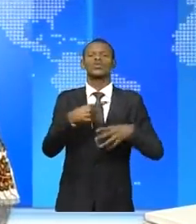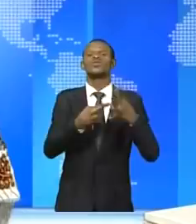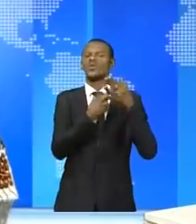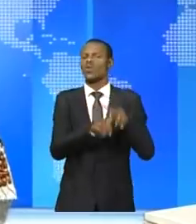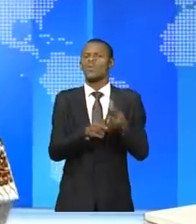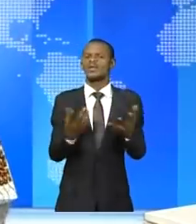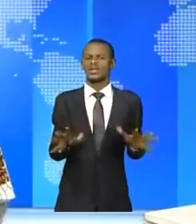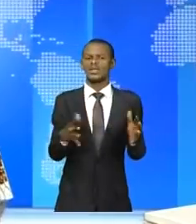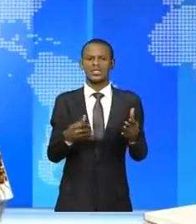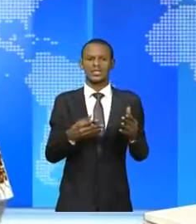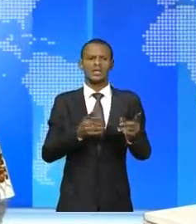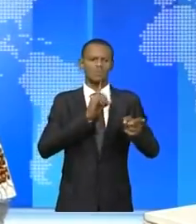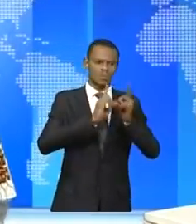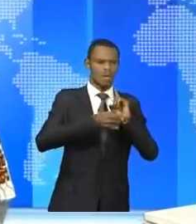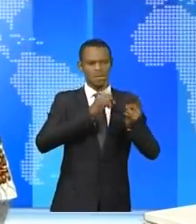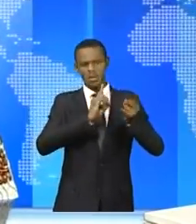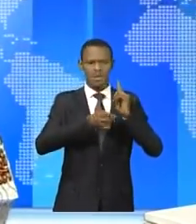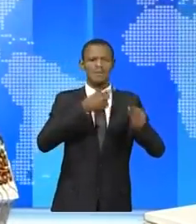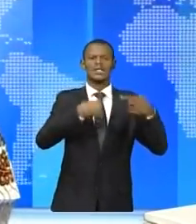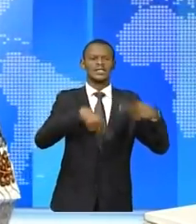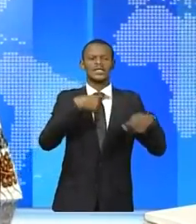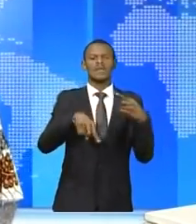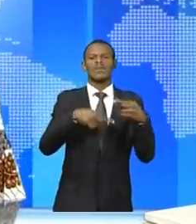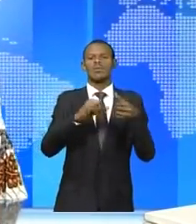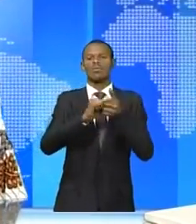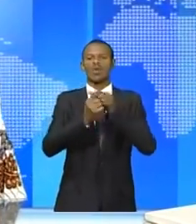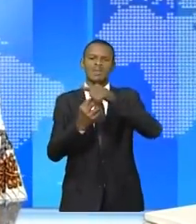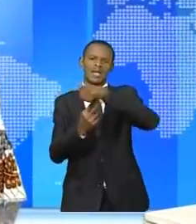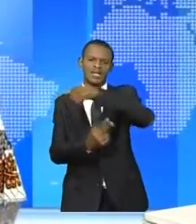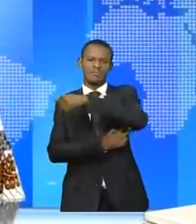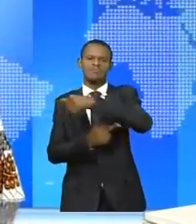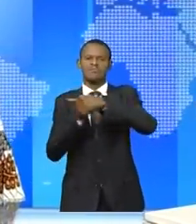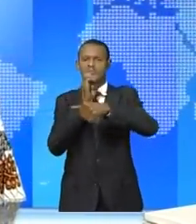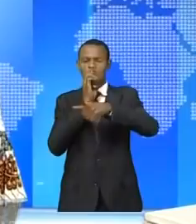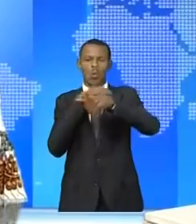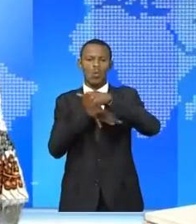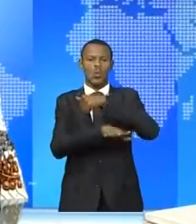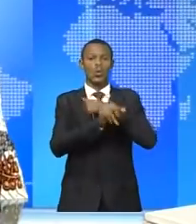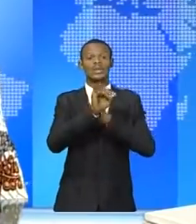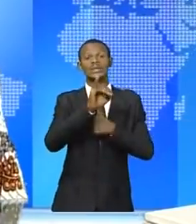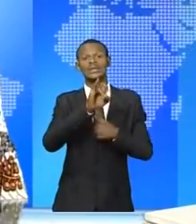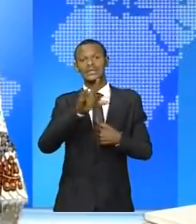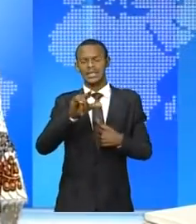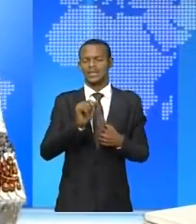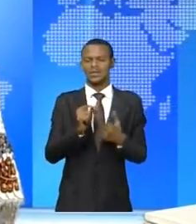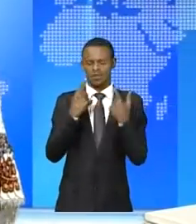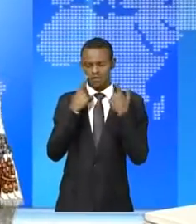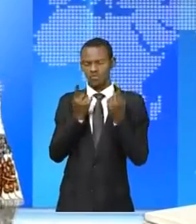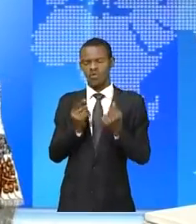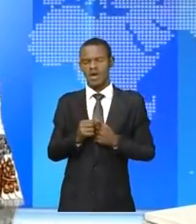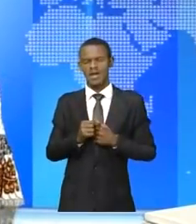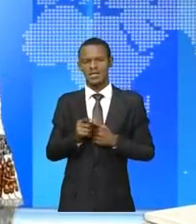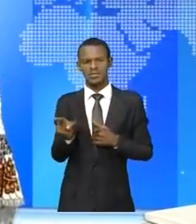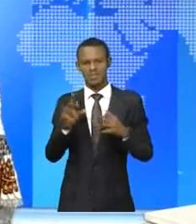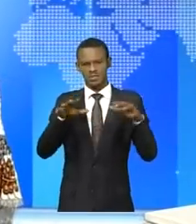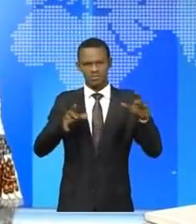le gouvernement égyptien autour du barrage de la Renaissance. Le leadership du président Félix-Antoine Tshisekedi porte déjà de